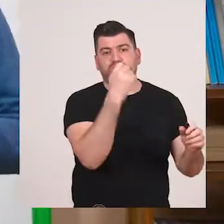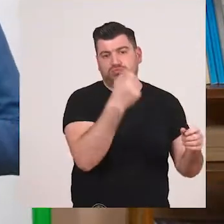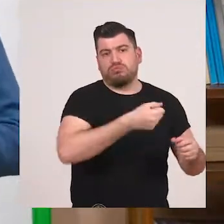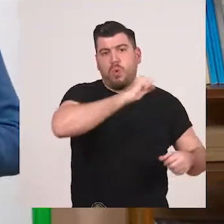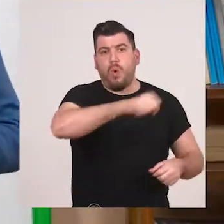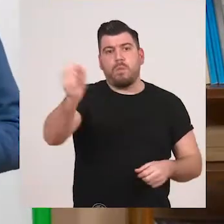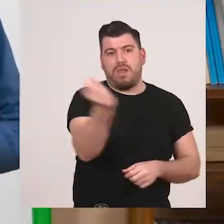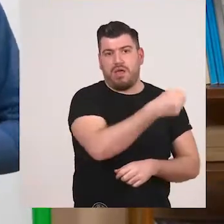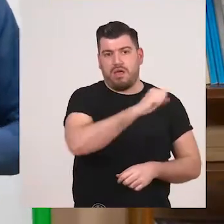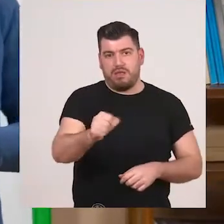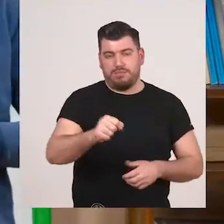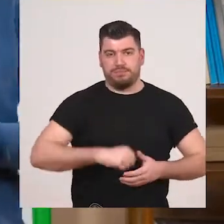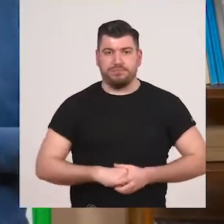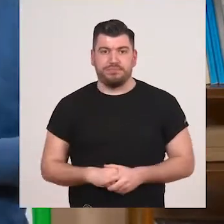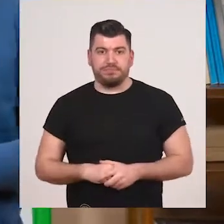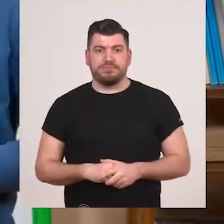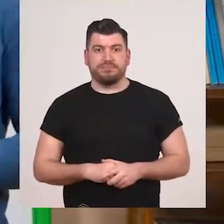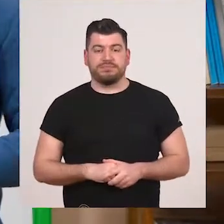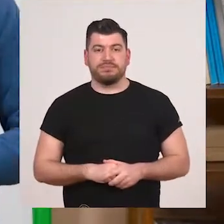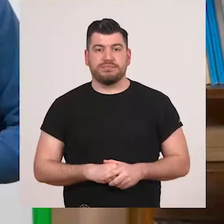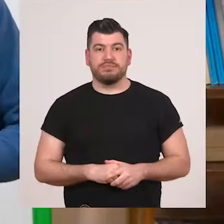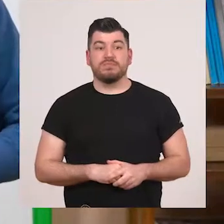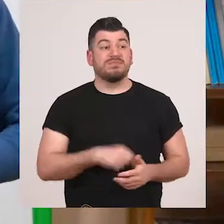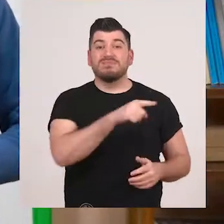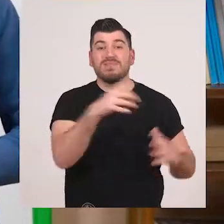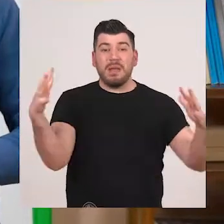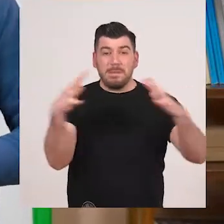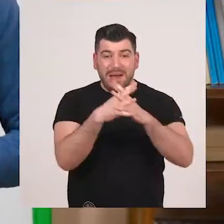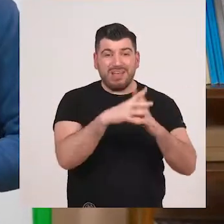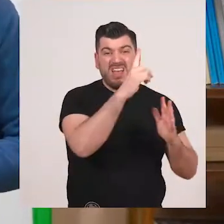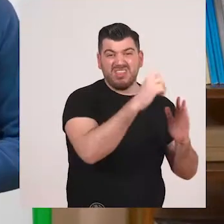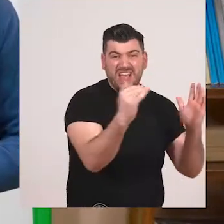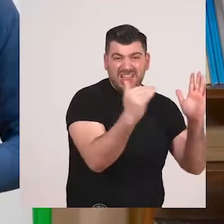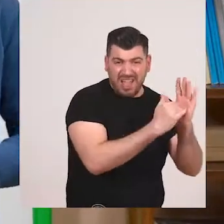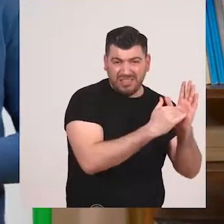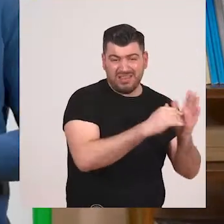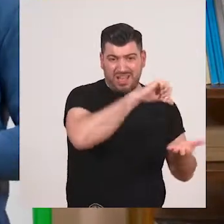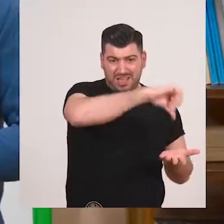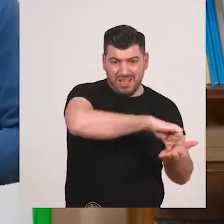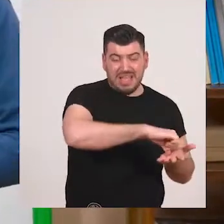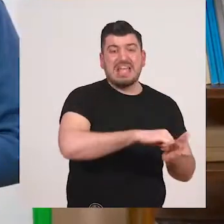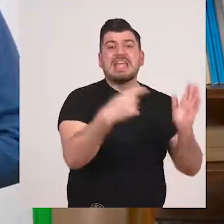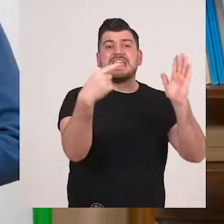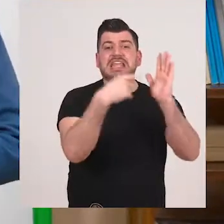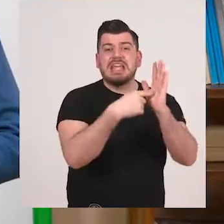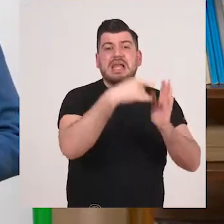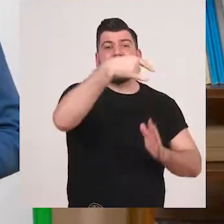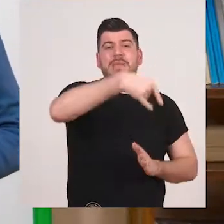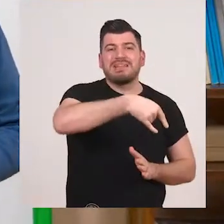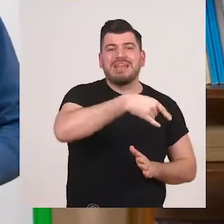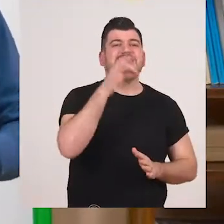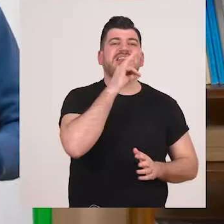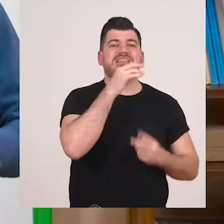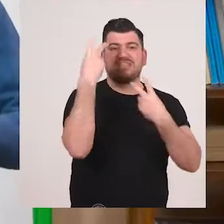Συγκεκριμένα στη μάχη που θα δούμε, 10.000 Αθηναίοι και 1.000 πλατεείς καλούνται να